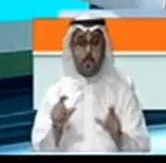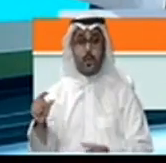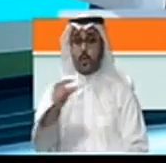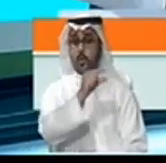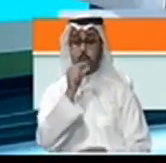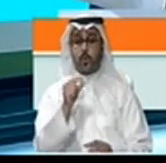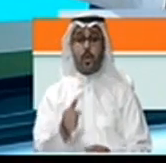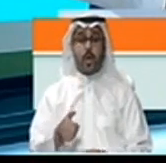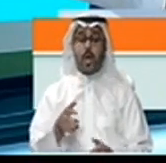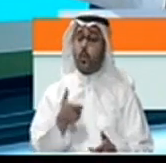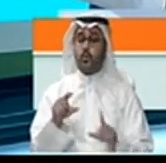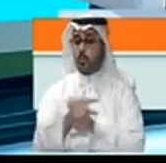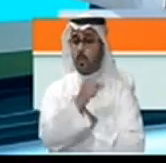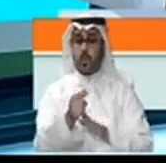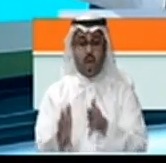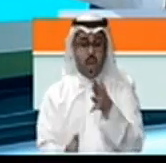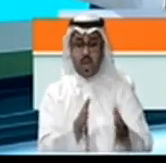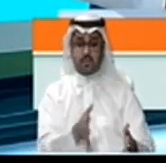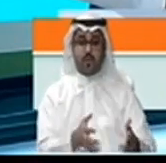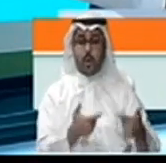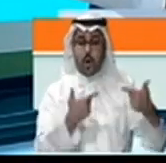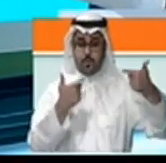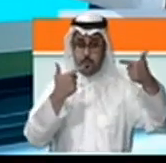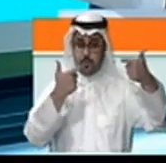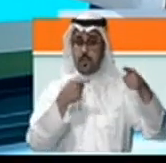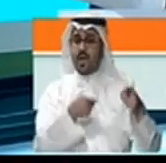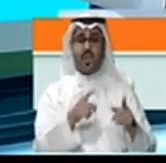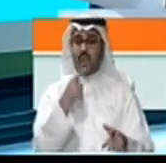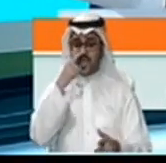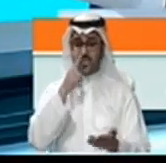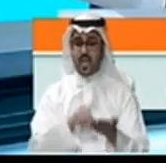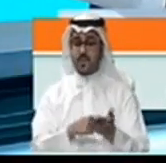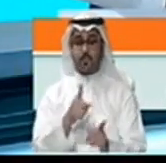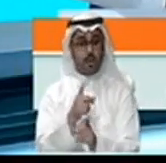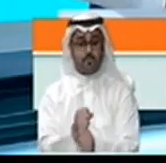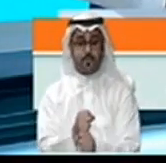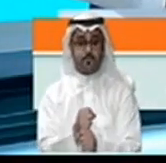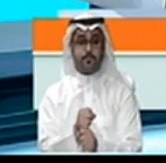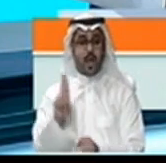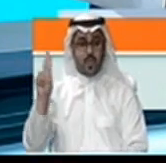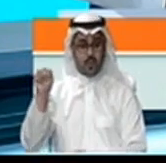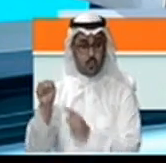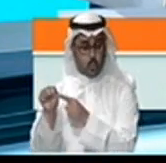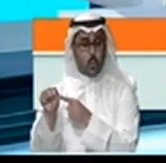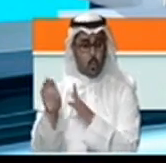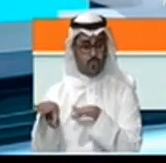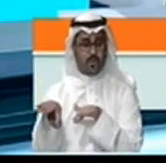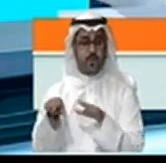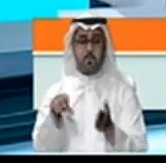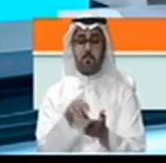بند الأطفال والنزاع المسلح، التي ألقاها المندوب الدائم للمملكة لدى الأمم المتحدة السفير عبد الله بن